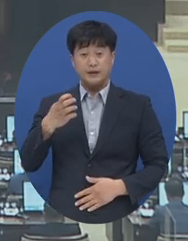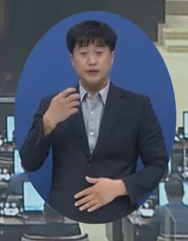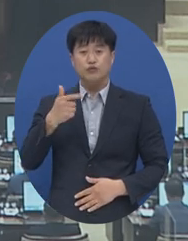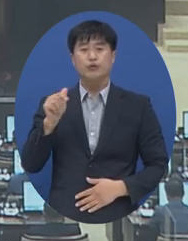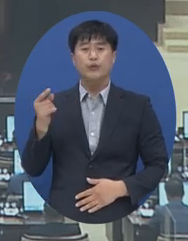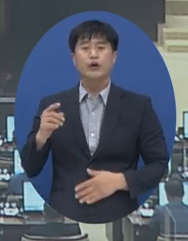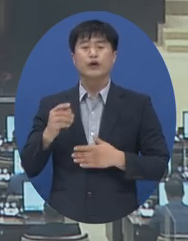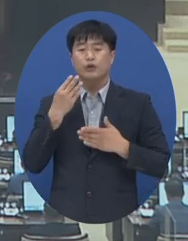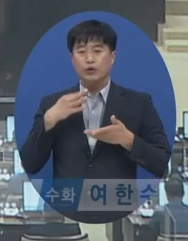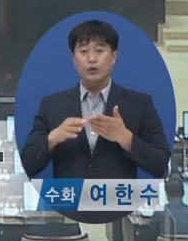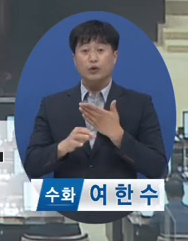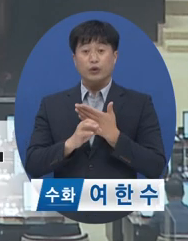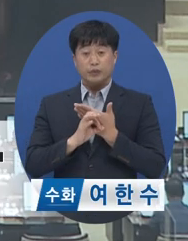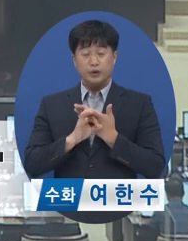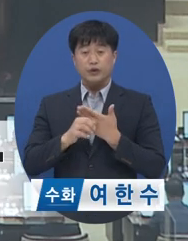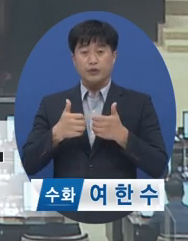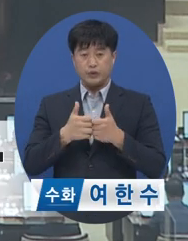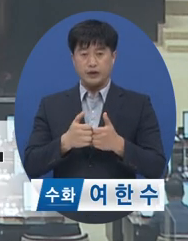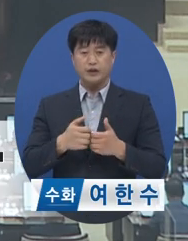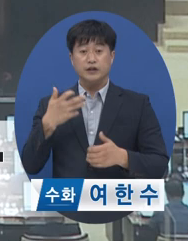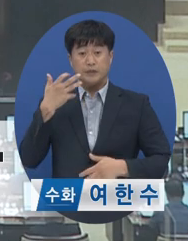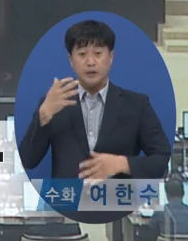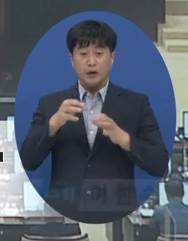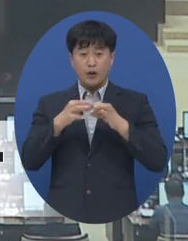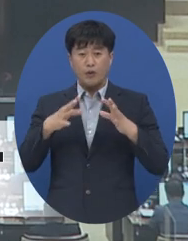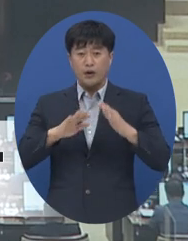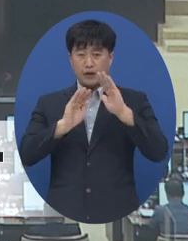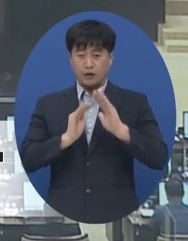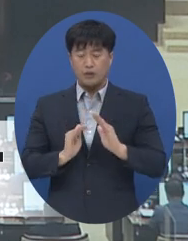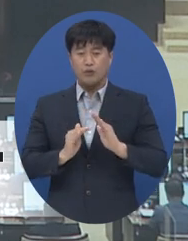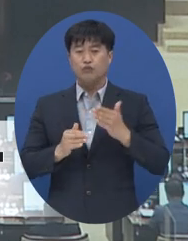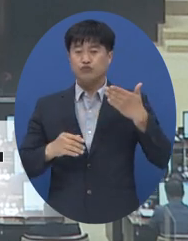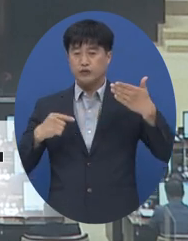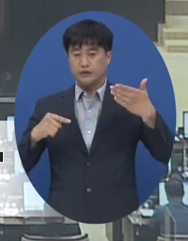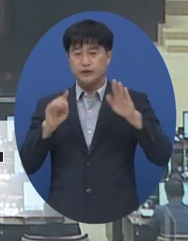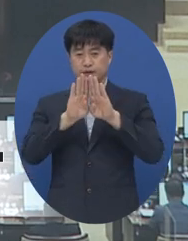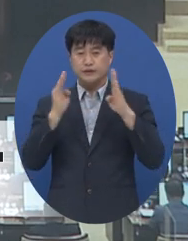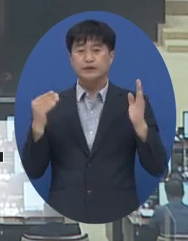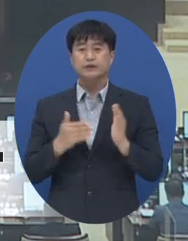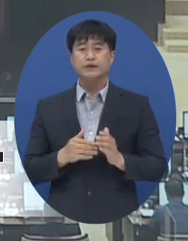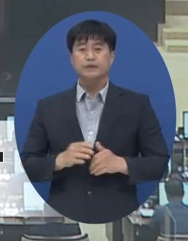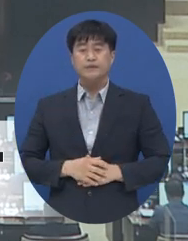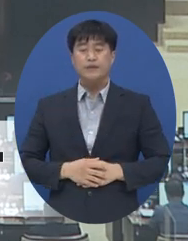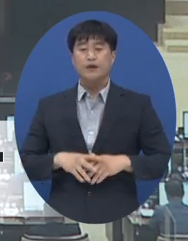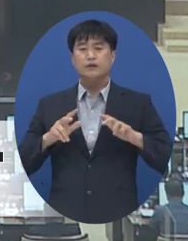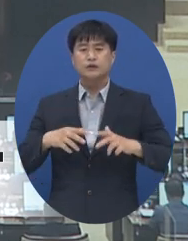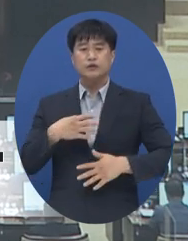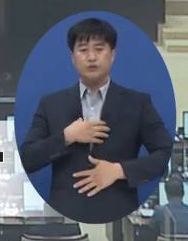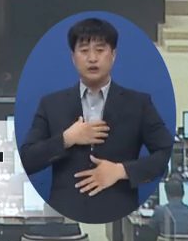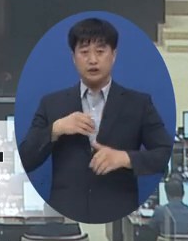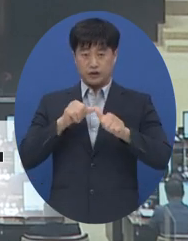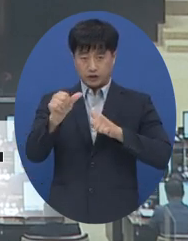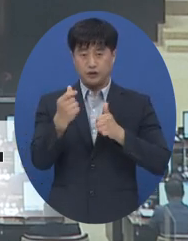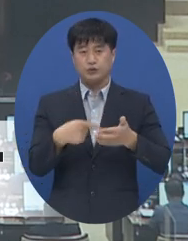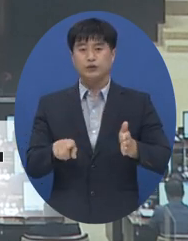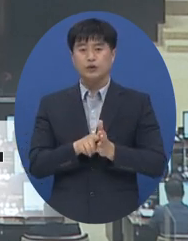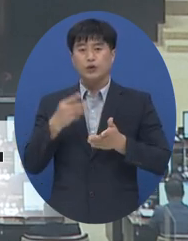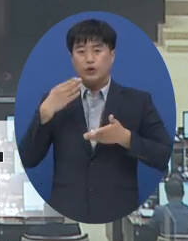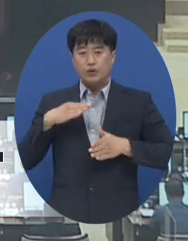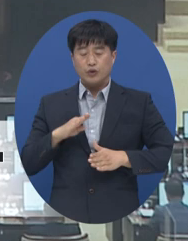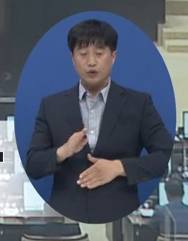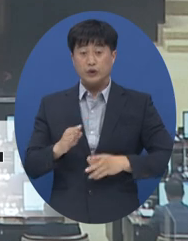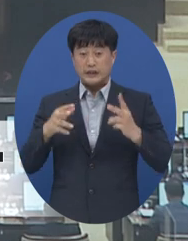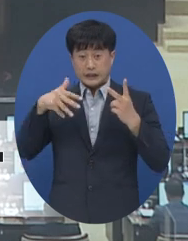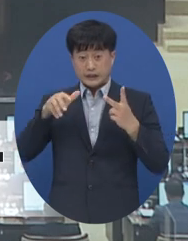제346회 경기도의회 임시회가 18일간의 일정으로 9월 1일 개회했습니다. 지금의 위기 극복을 위해 경기도